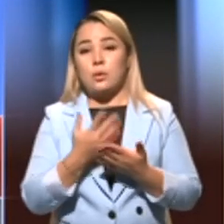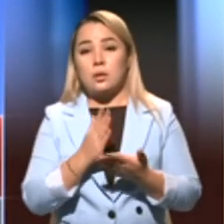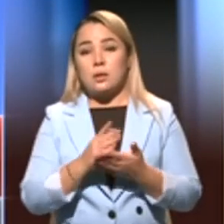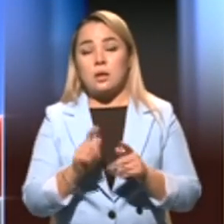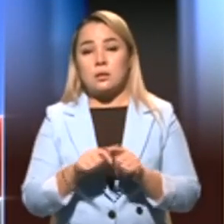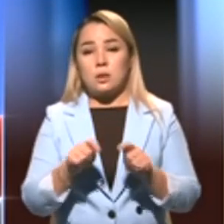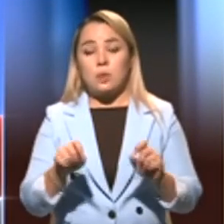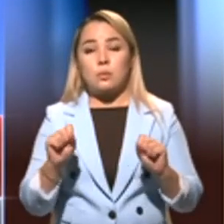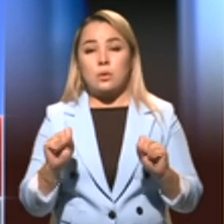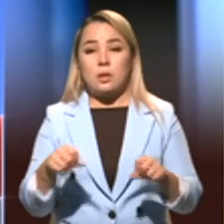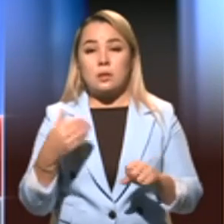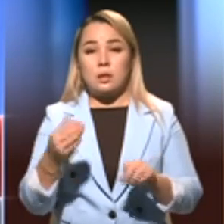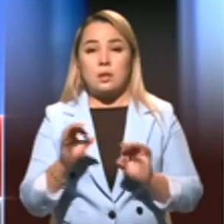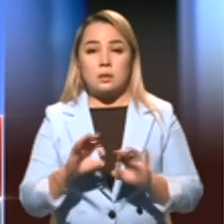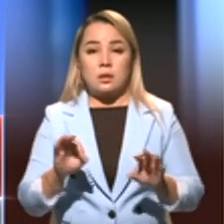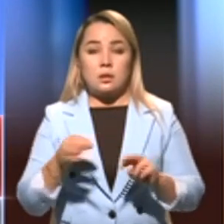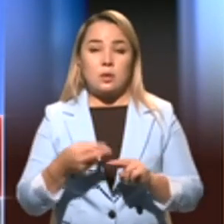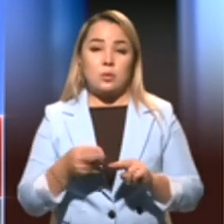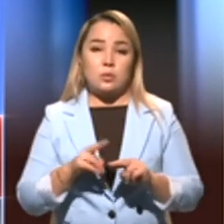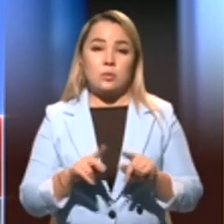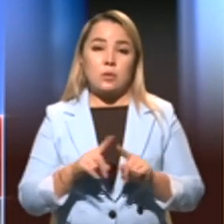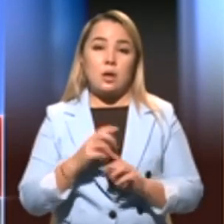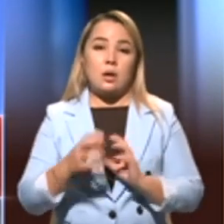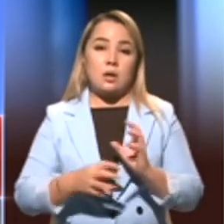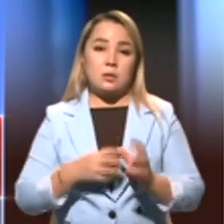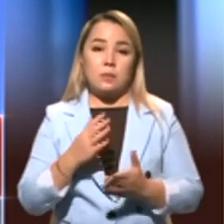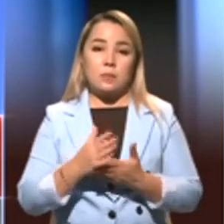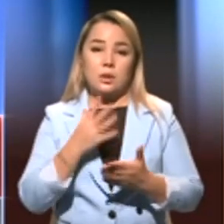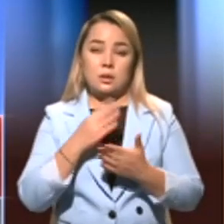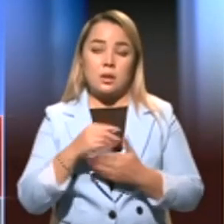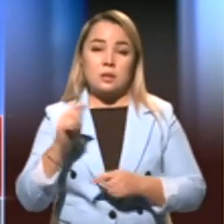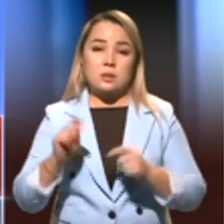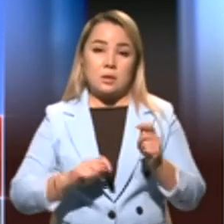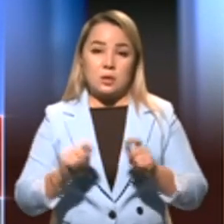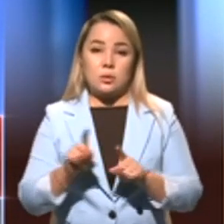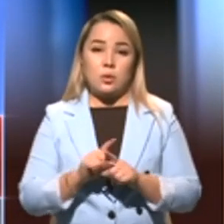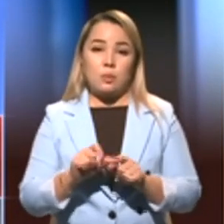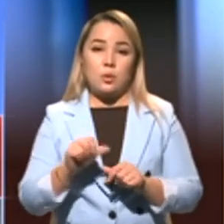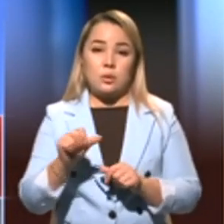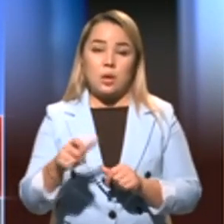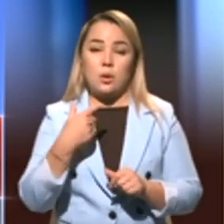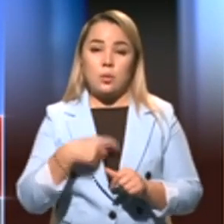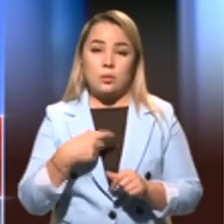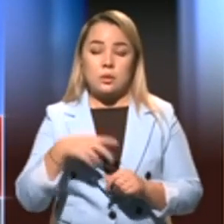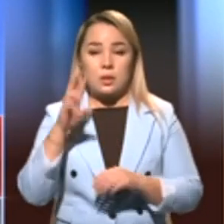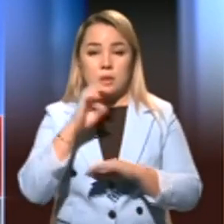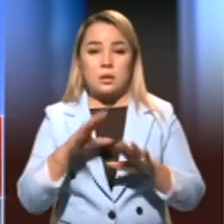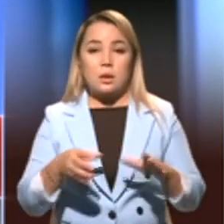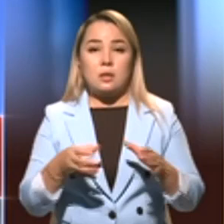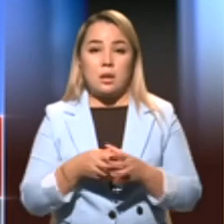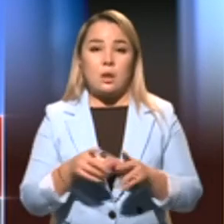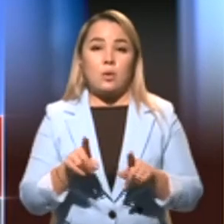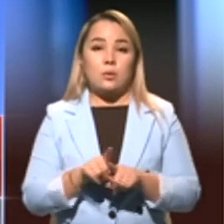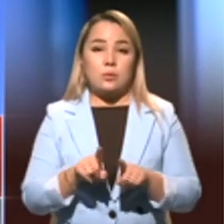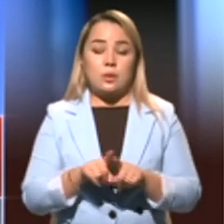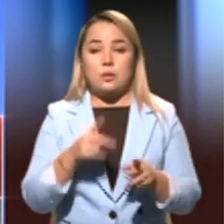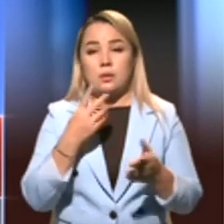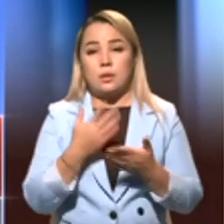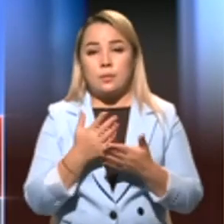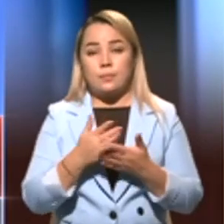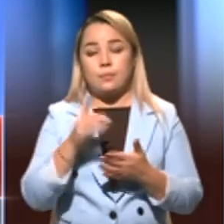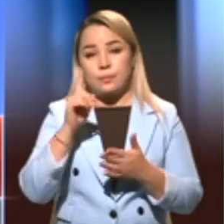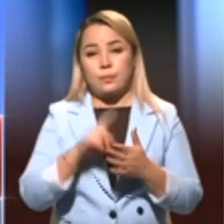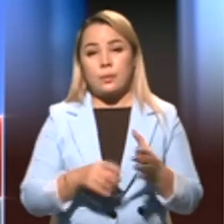деп айтуға болады бұл жерде. Енді осы әлемдік съезден бөлек, енді өзіміздің елде де осы секілді